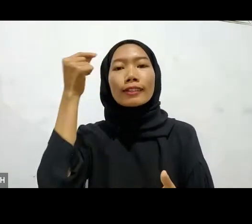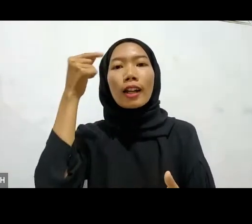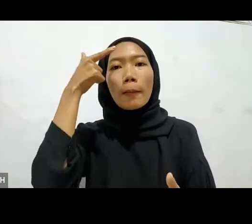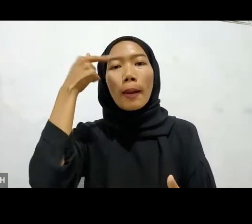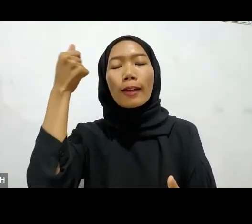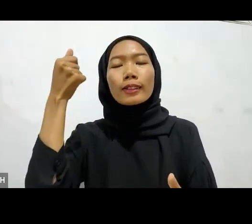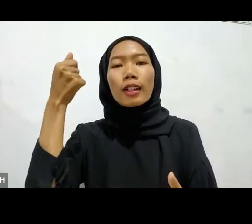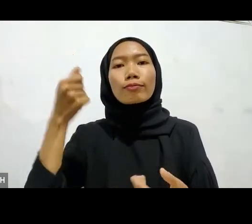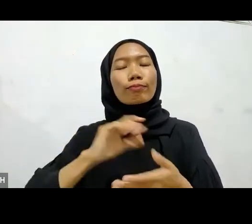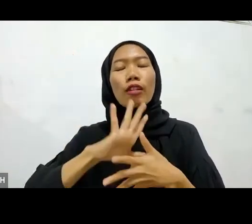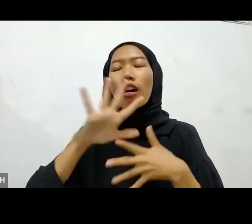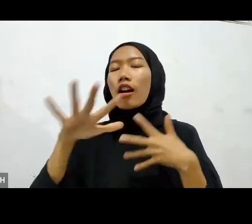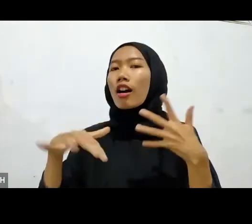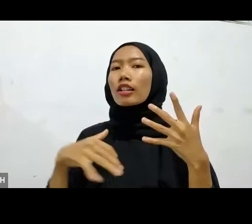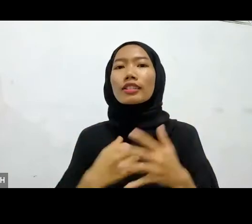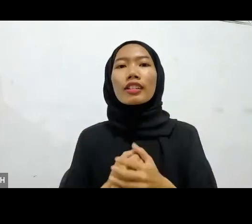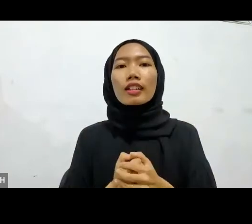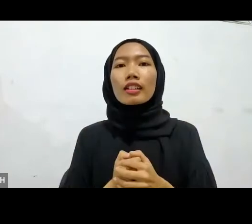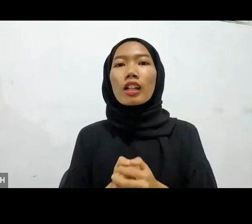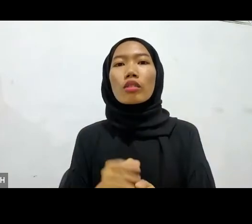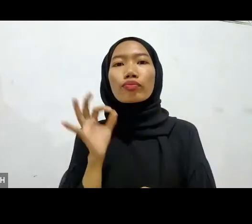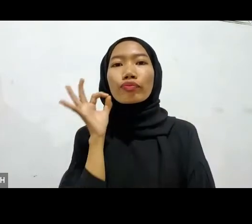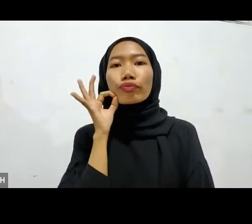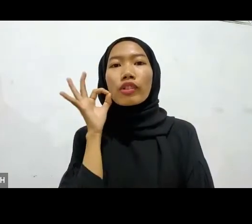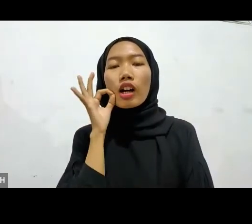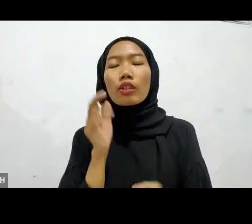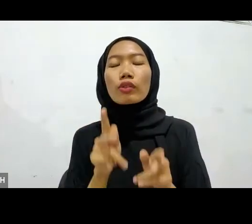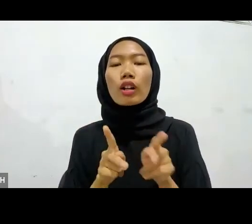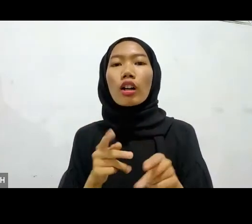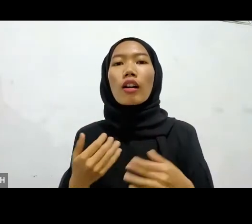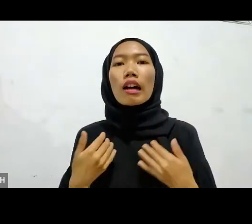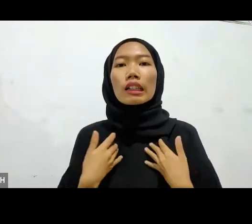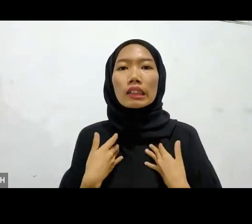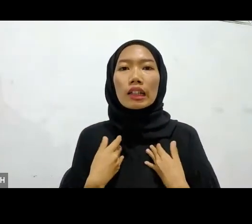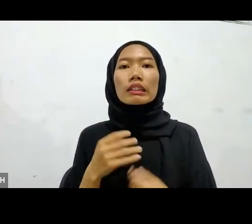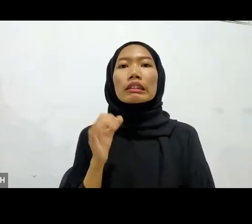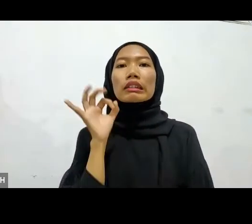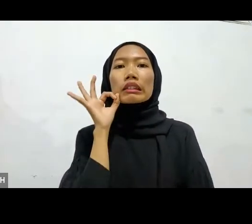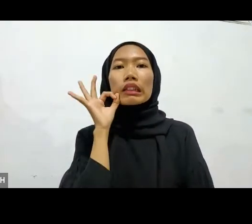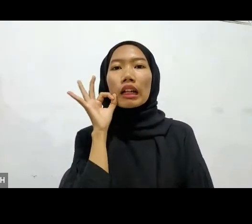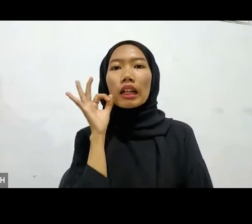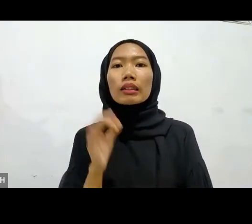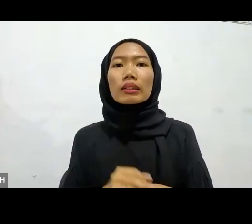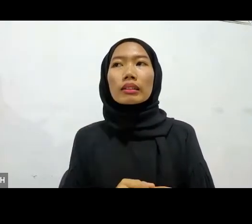biasa. Saya mohon maaf jika ada hal yang kurang berkenan. Saya akhiri dengan